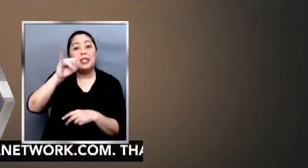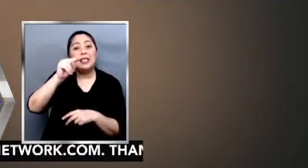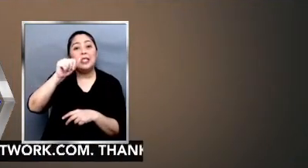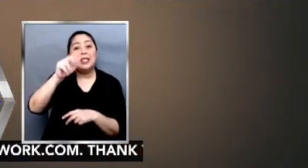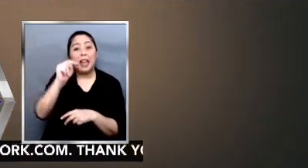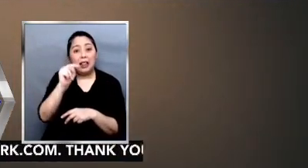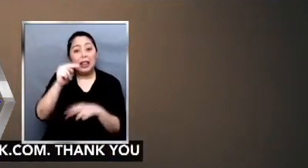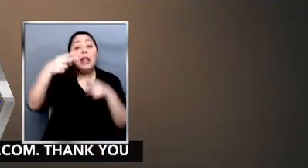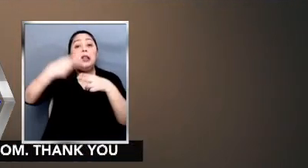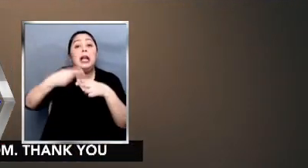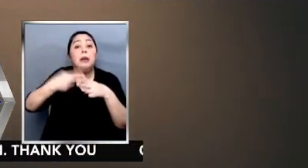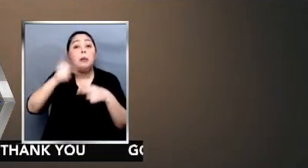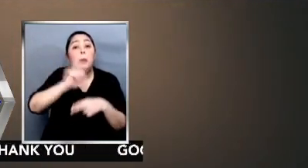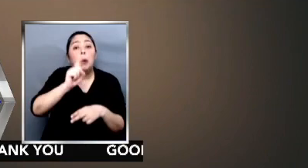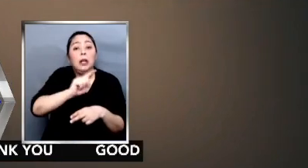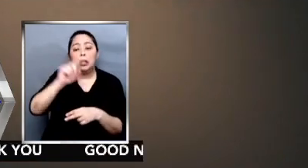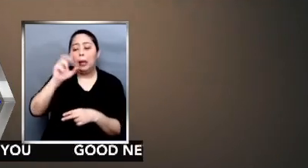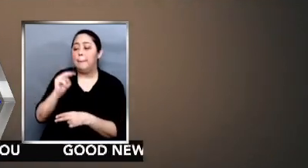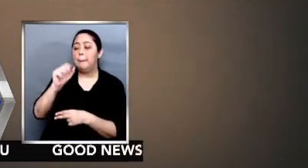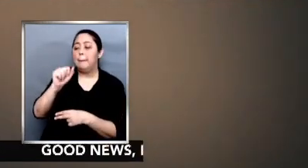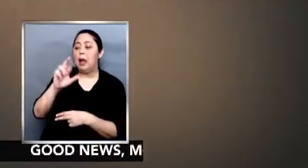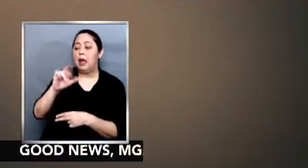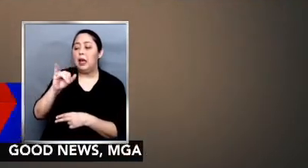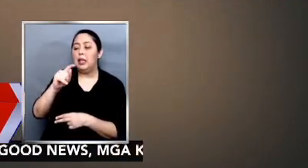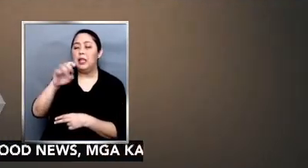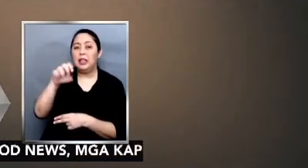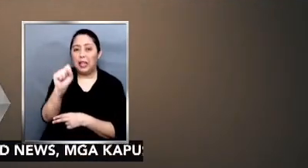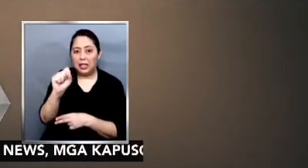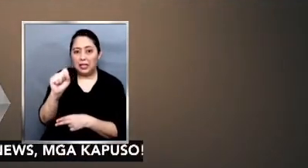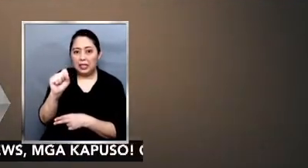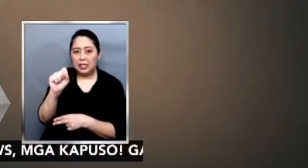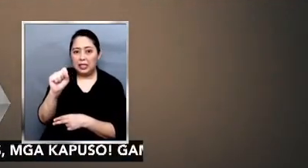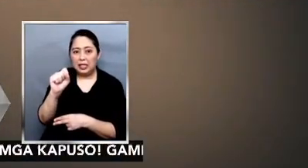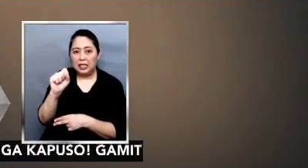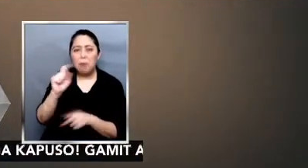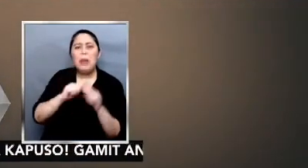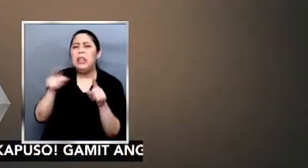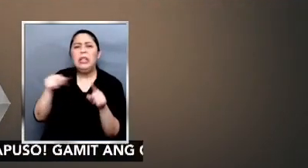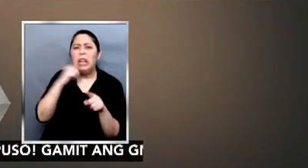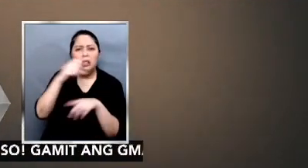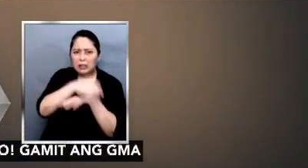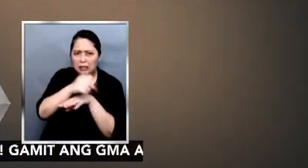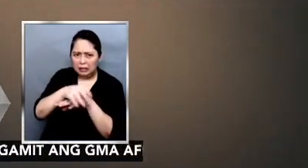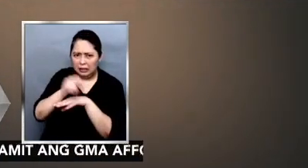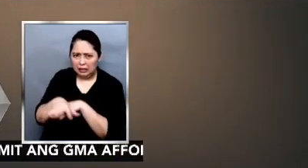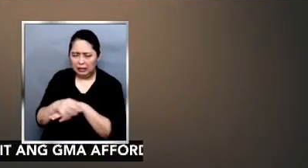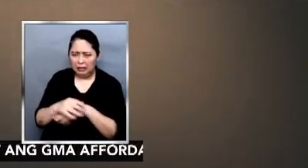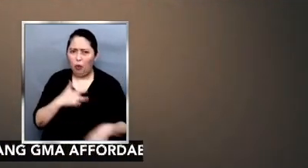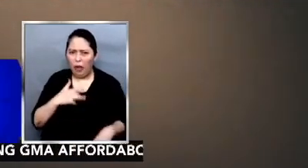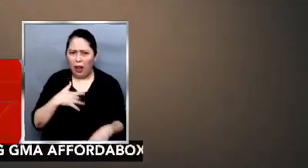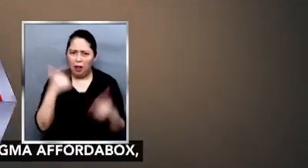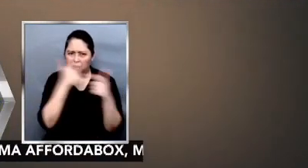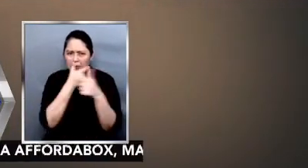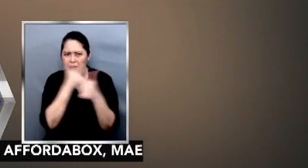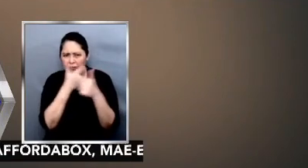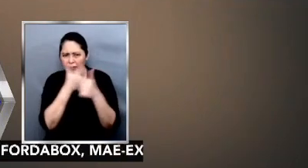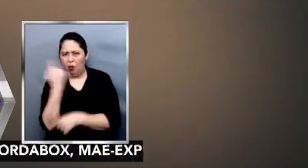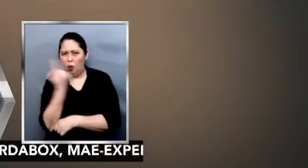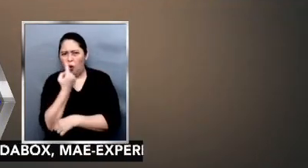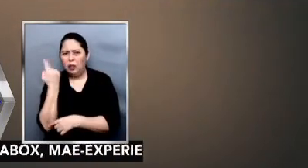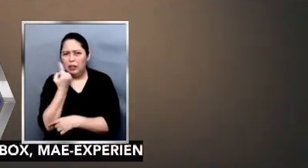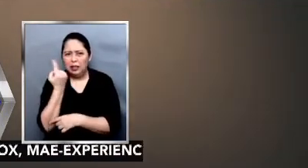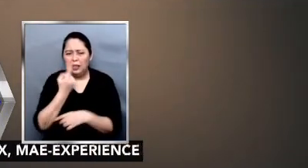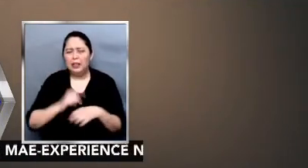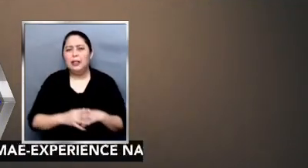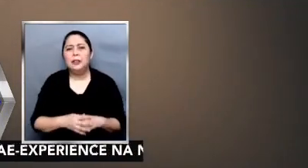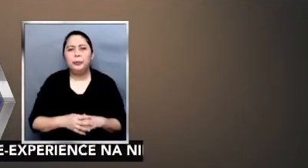ito ang latest. Natawa lang at saka hindi naman ako ano doon sa salita nilang ano nila